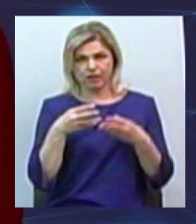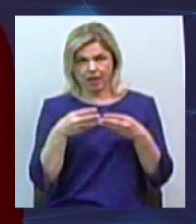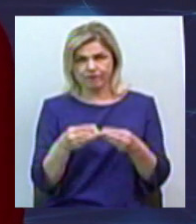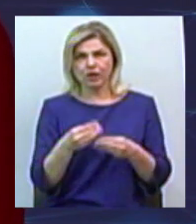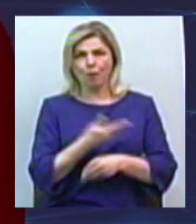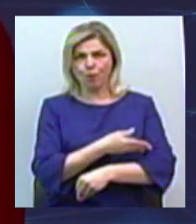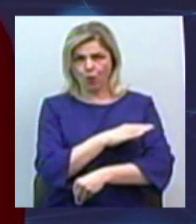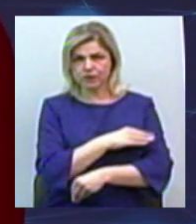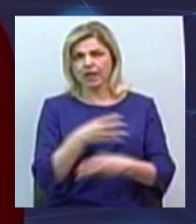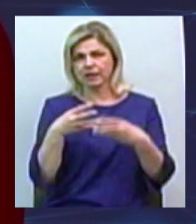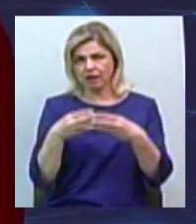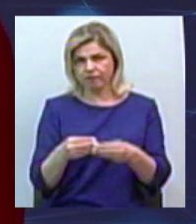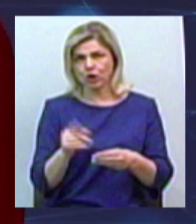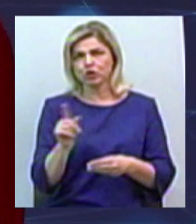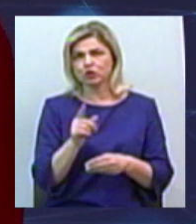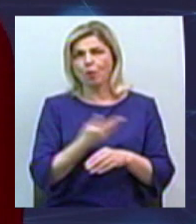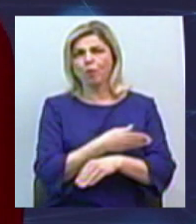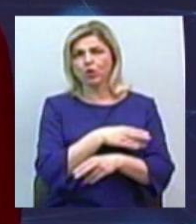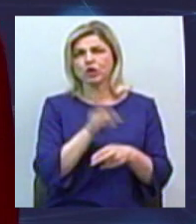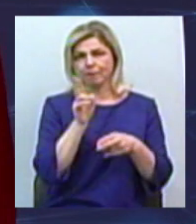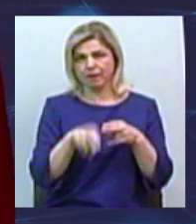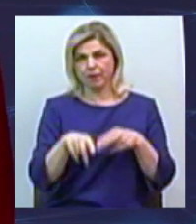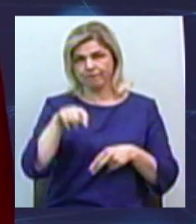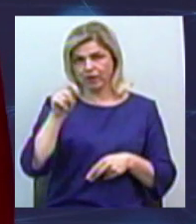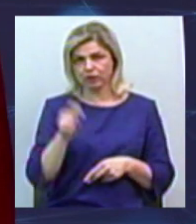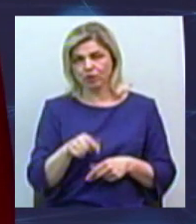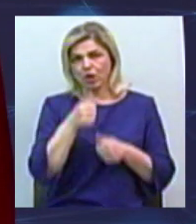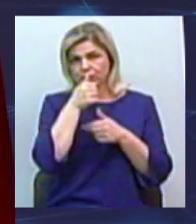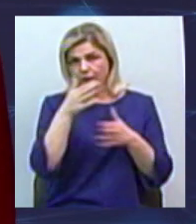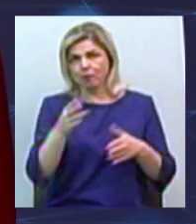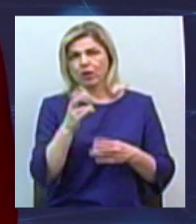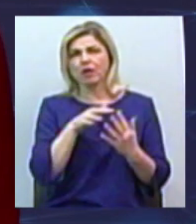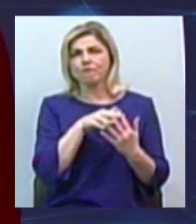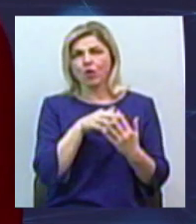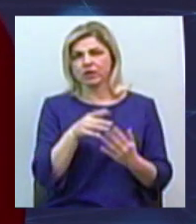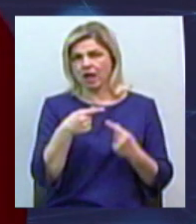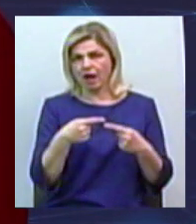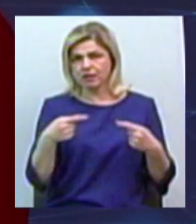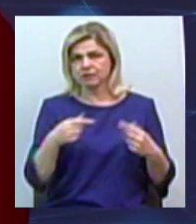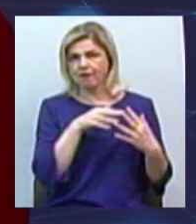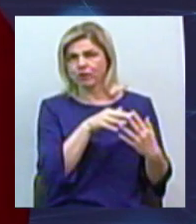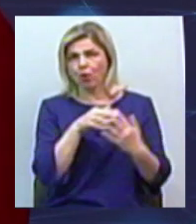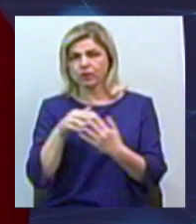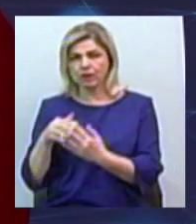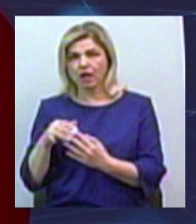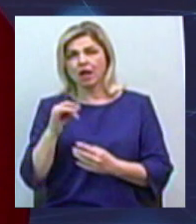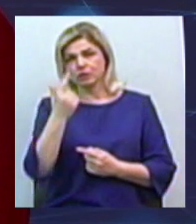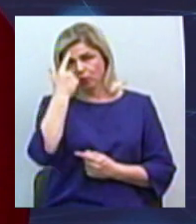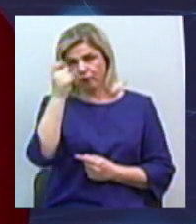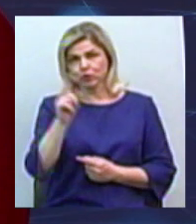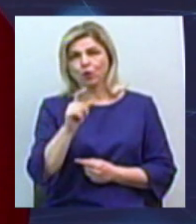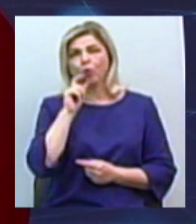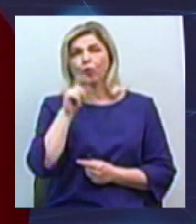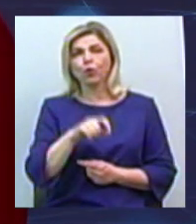польським тиском, для того, щоб з Польщею припинити війну, тому що не можна було вести на кілька фронтів війну. Він заявляє про те, що Українська Народна